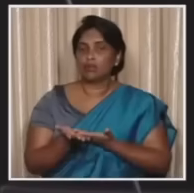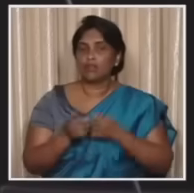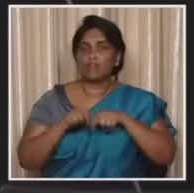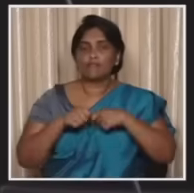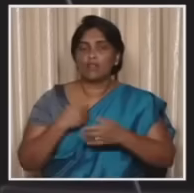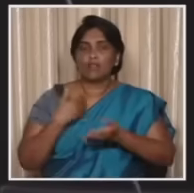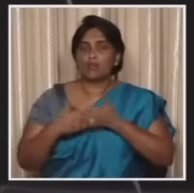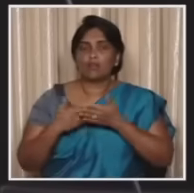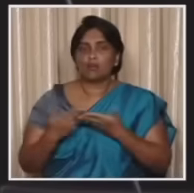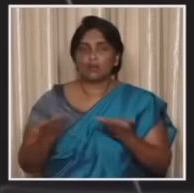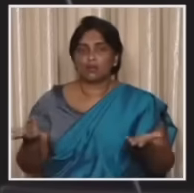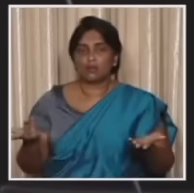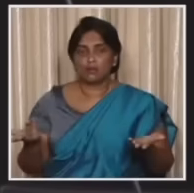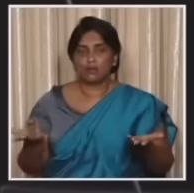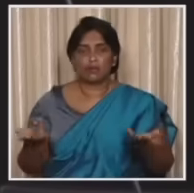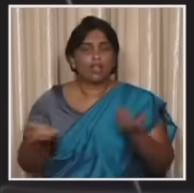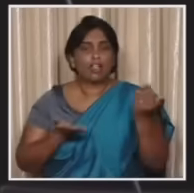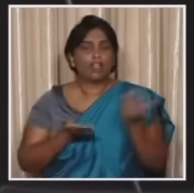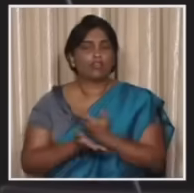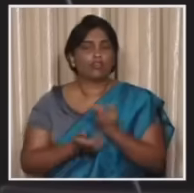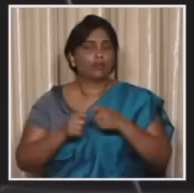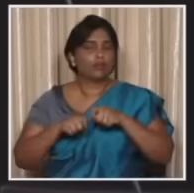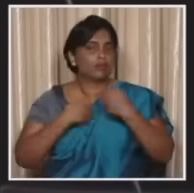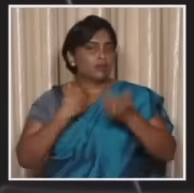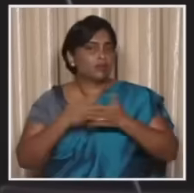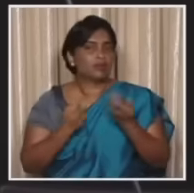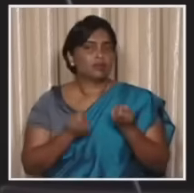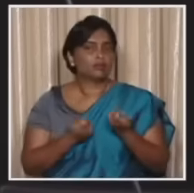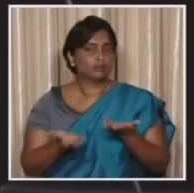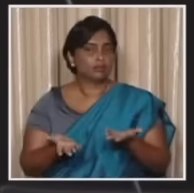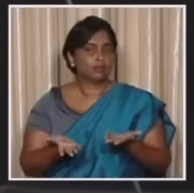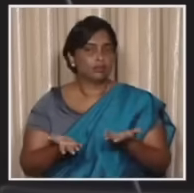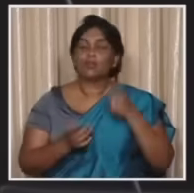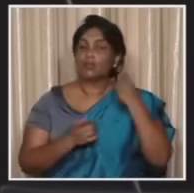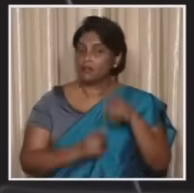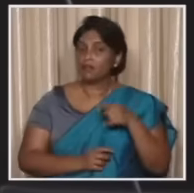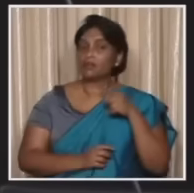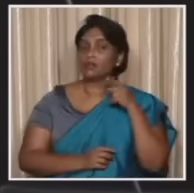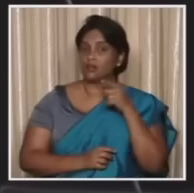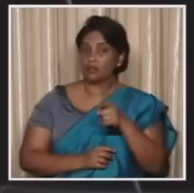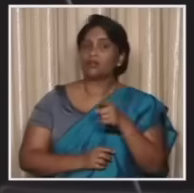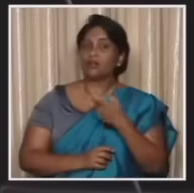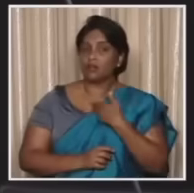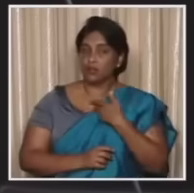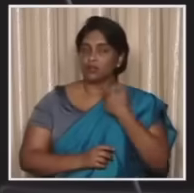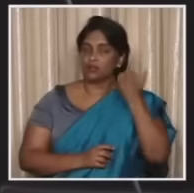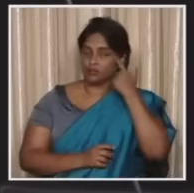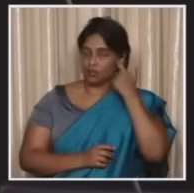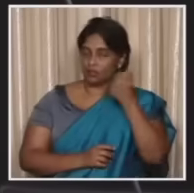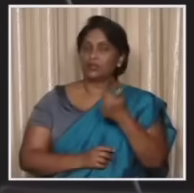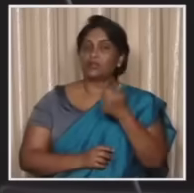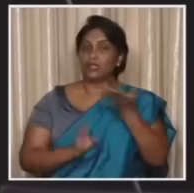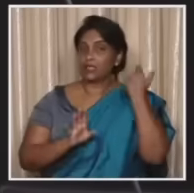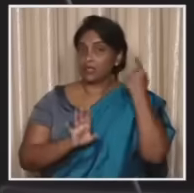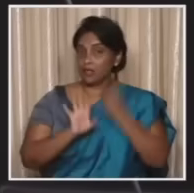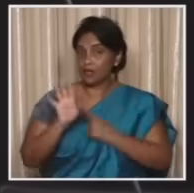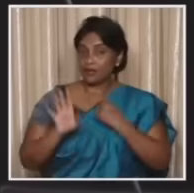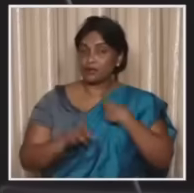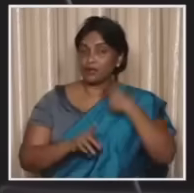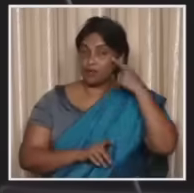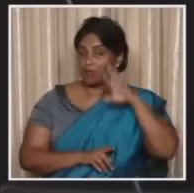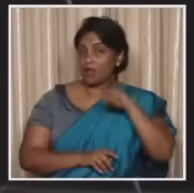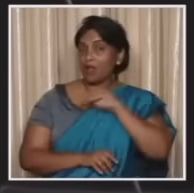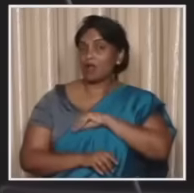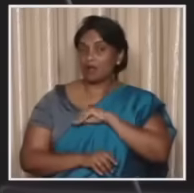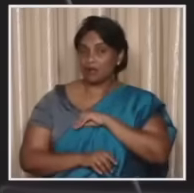කරන්න? කොච්චරද ඉතුරු වෙන්නේ ප්‍රාග්ධන වීදම් කරන්න? ඒ නිසා ඔබතුමත් මාත් හොඳින් දන්නවා ගිය අවුරුද්දේ අපේක්ෂිත